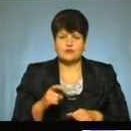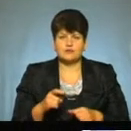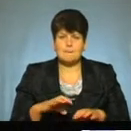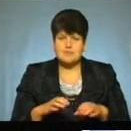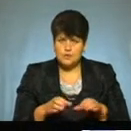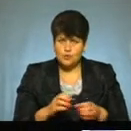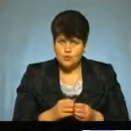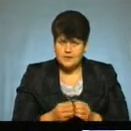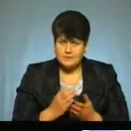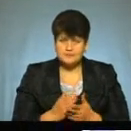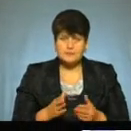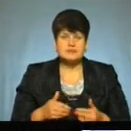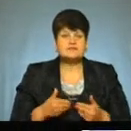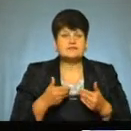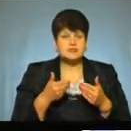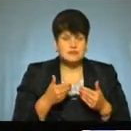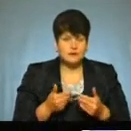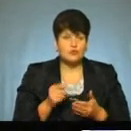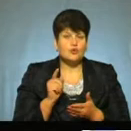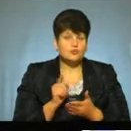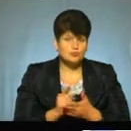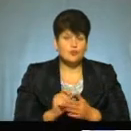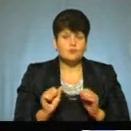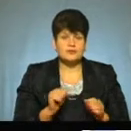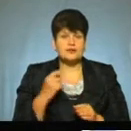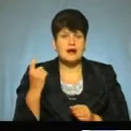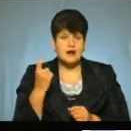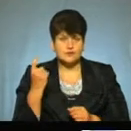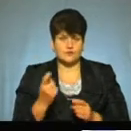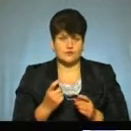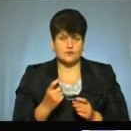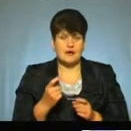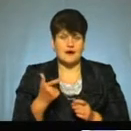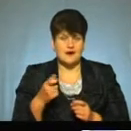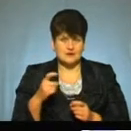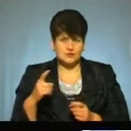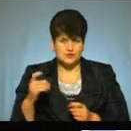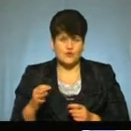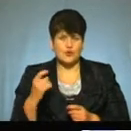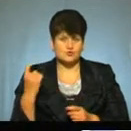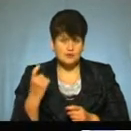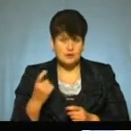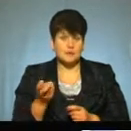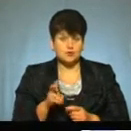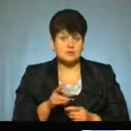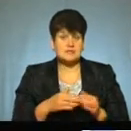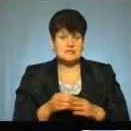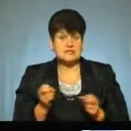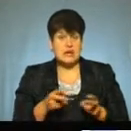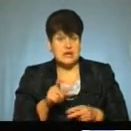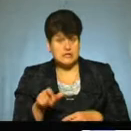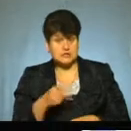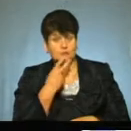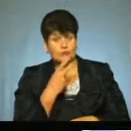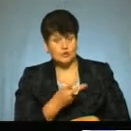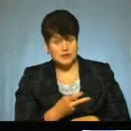проблеми, потрібно звертатися обов'язково в управління газового господарства. Прийдуть спеціалісти, подивляться. Якщо потрібно внести зміни до